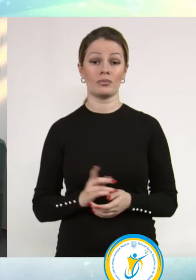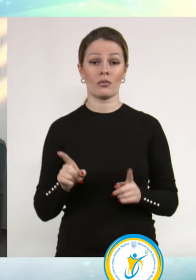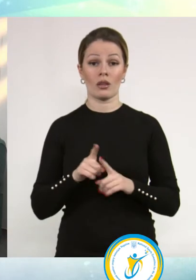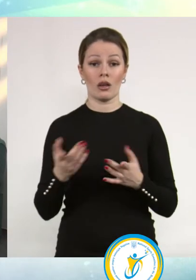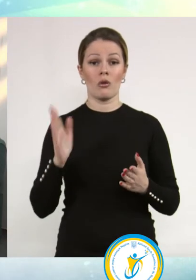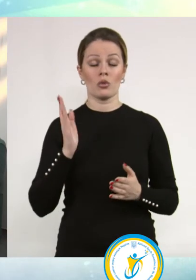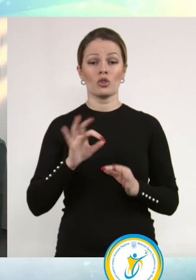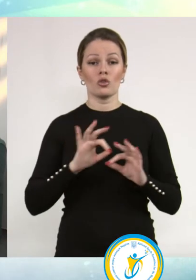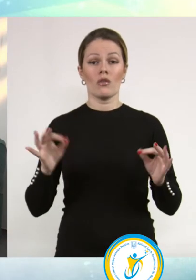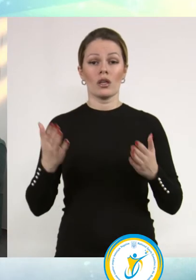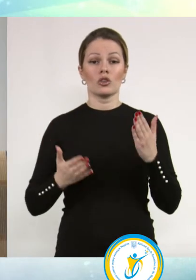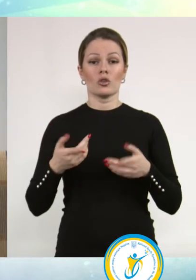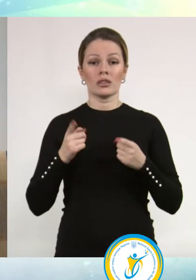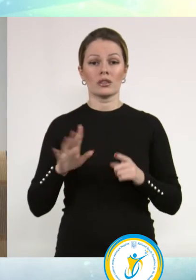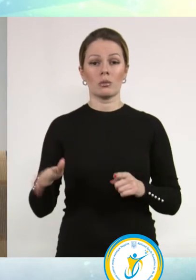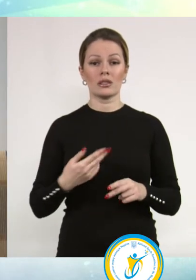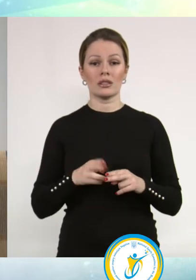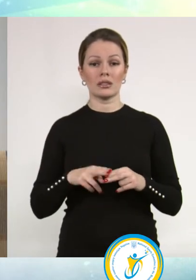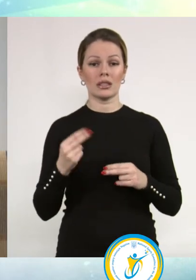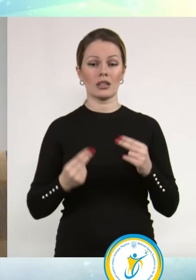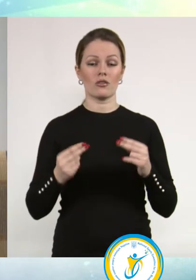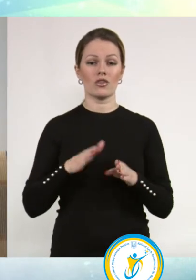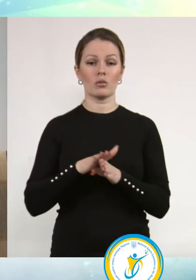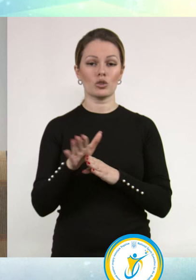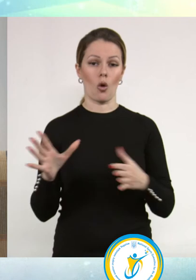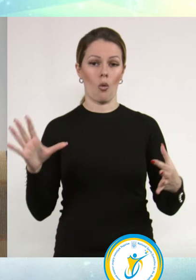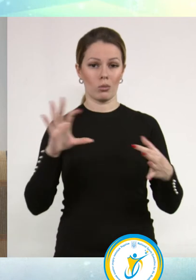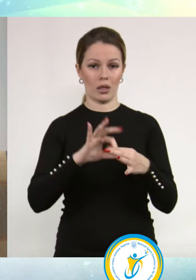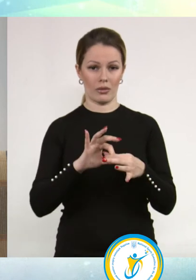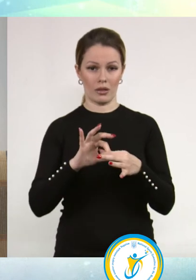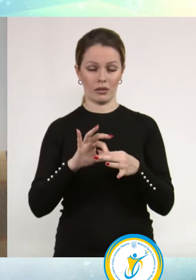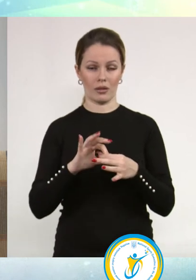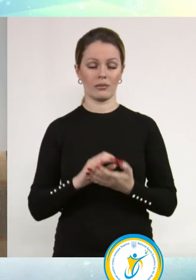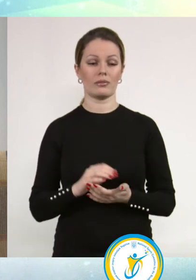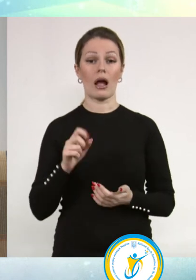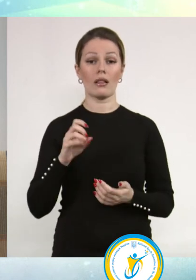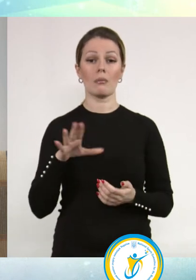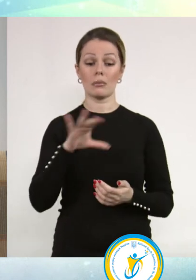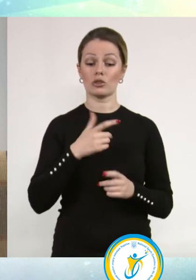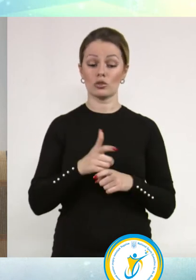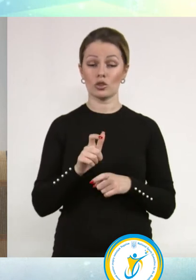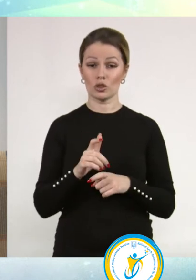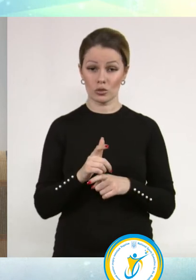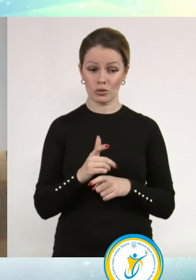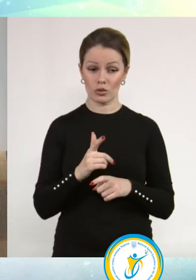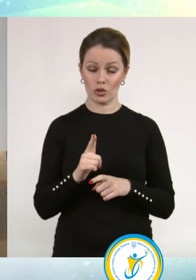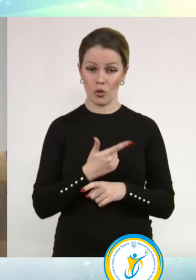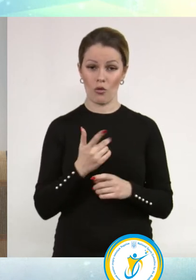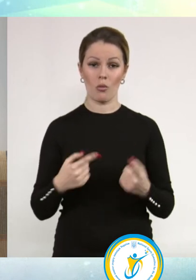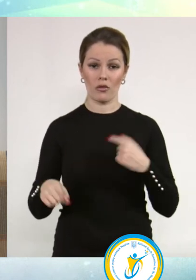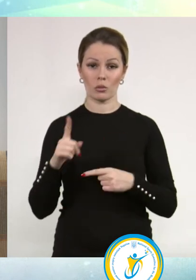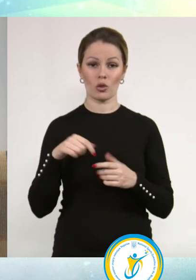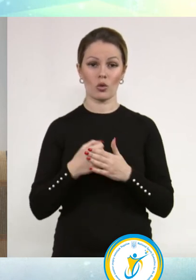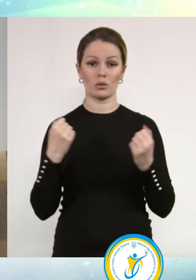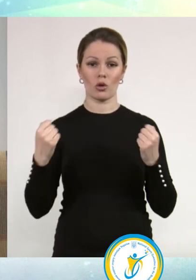так. Буде чудово, якщо дійсно після цих ігор відбудеться об'єднання. Ну, але ми знову повертаємося до спортивної